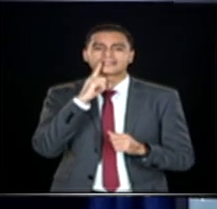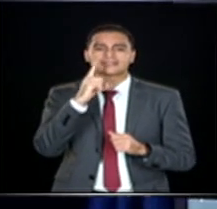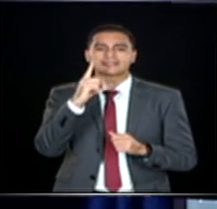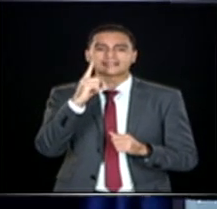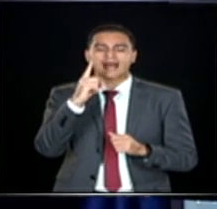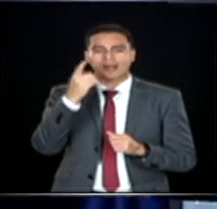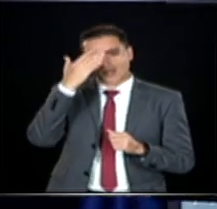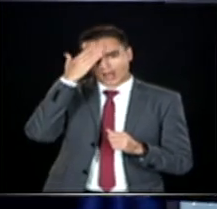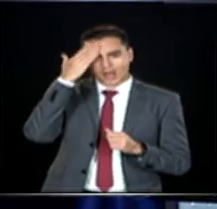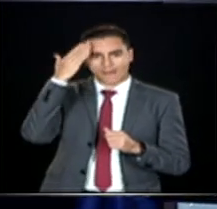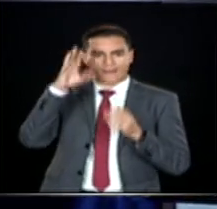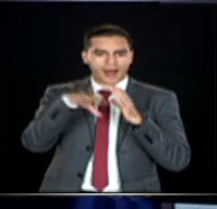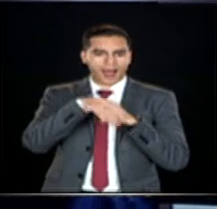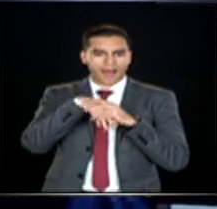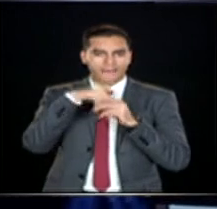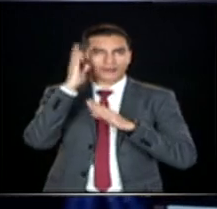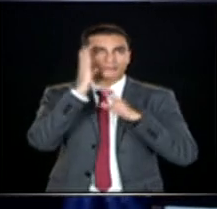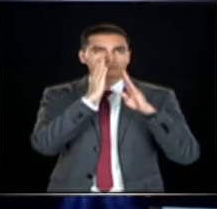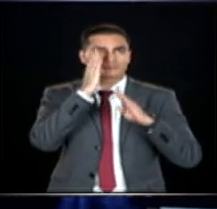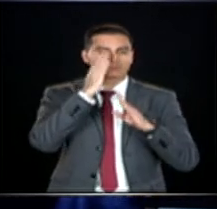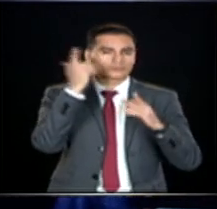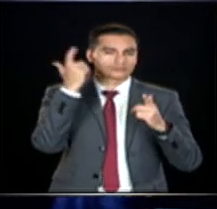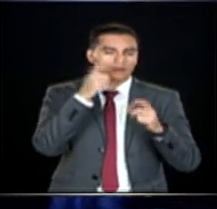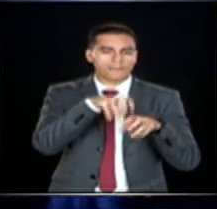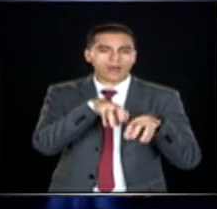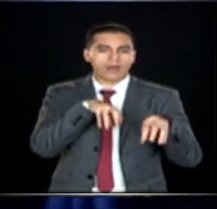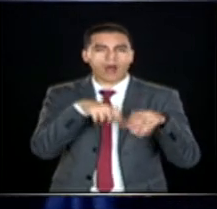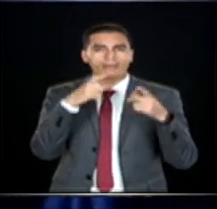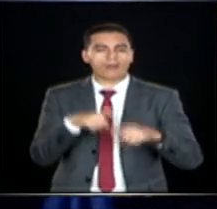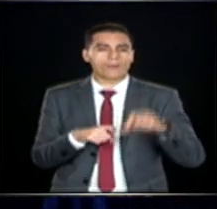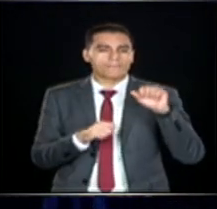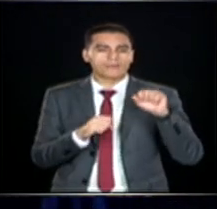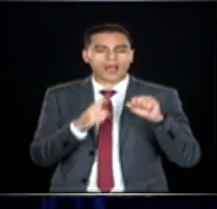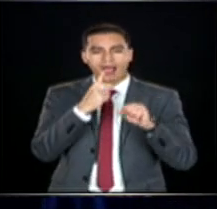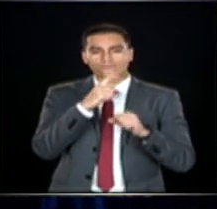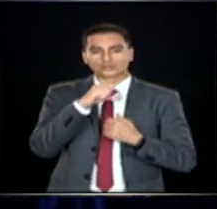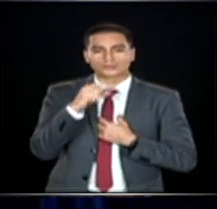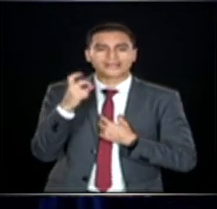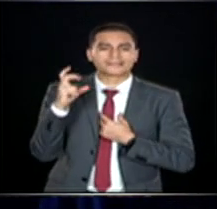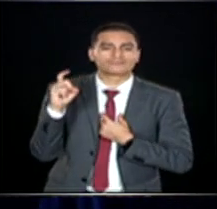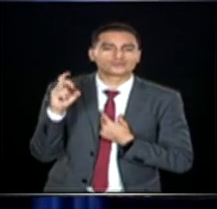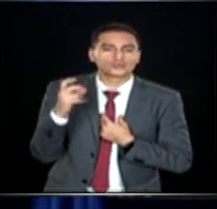التقويم الحديث هو الرسمي لايران من 1925